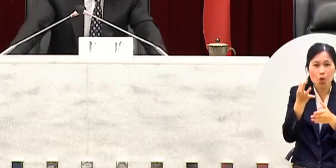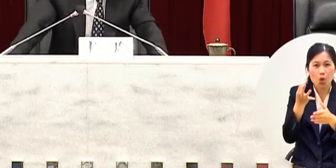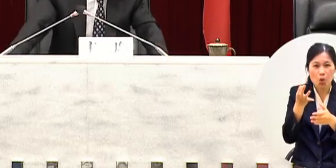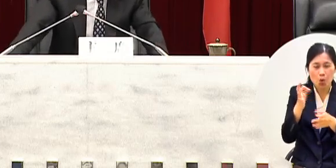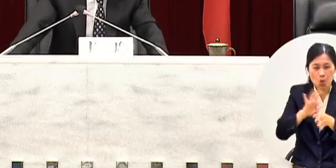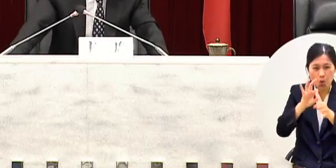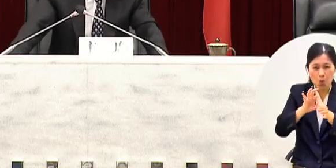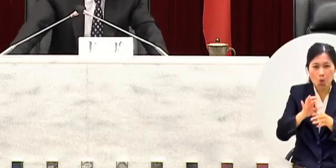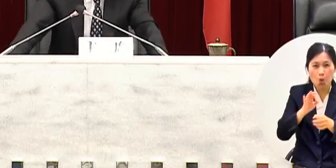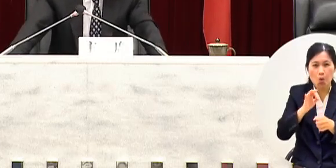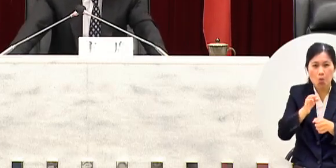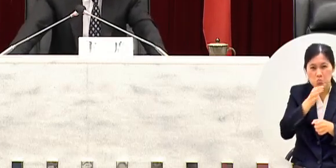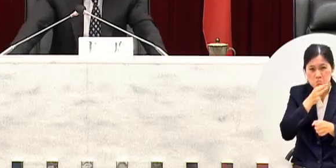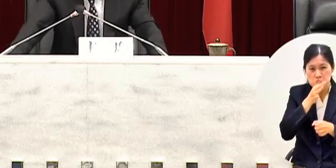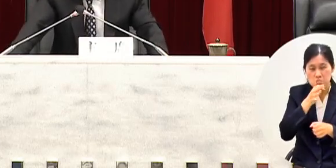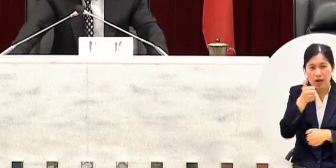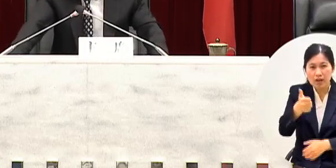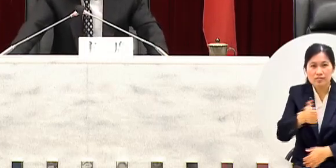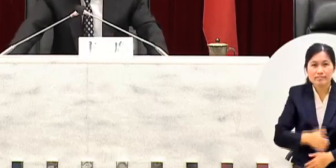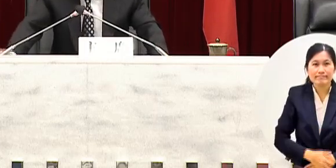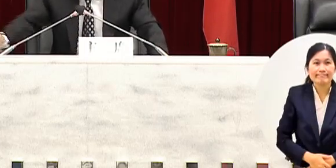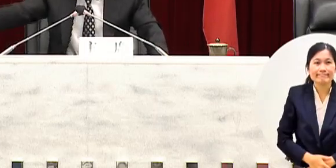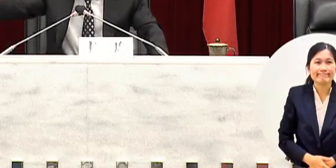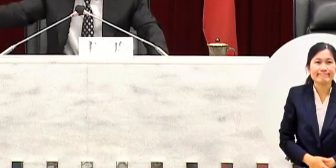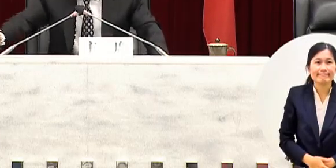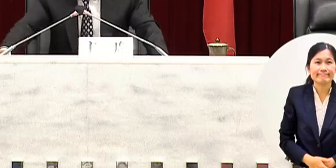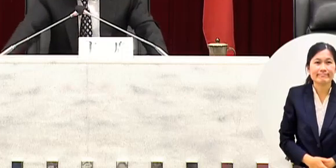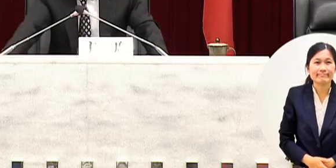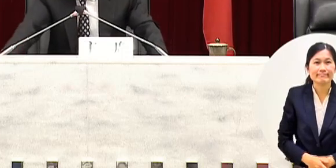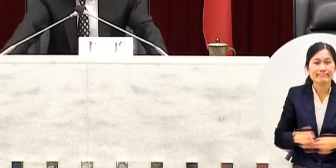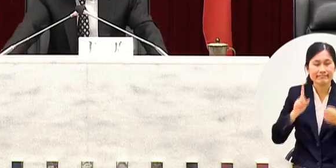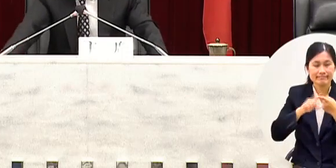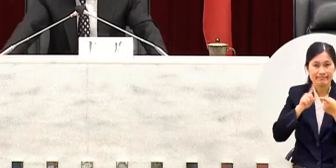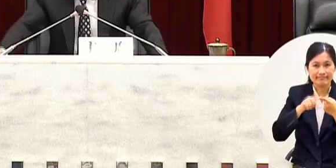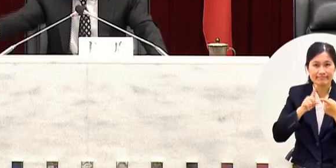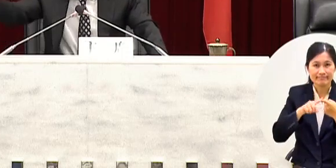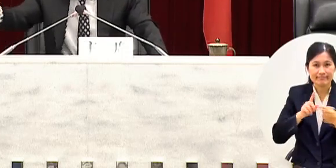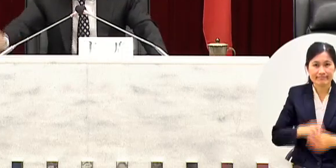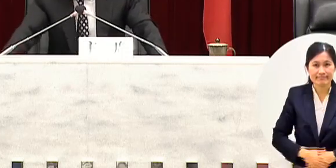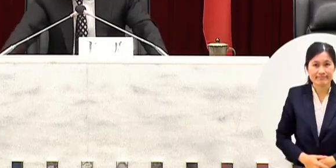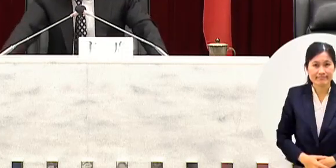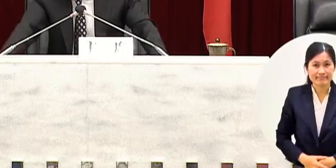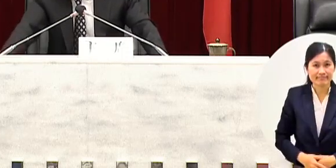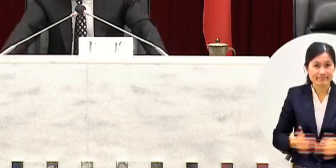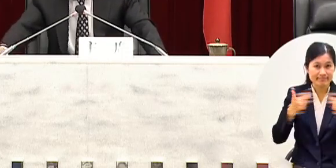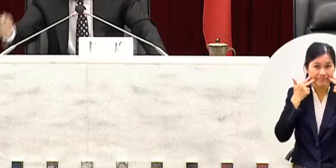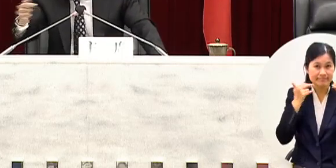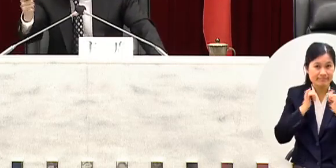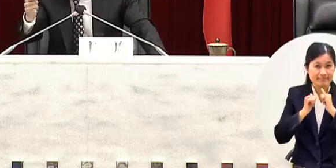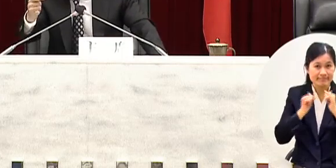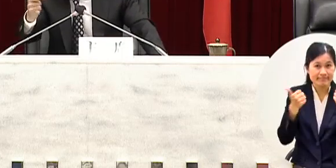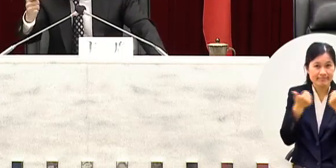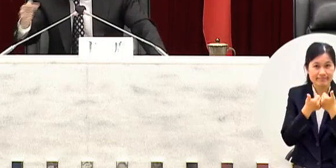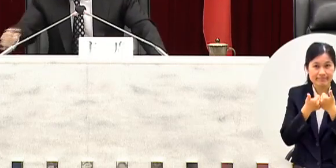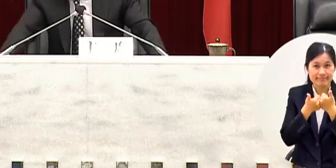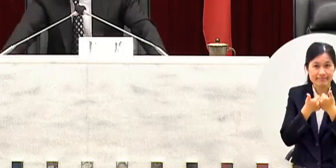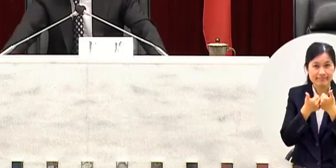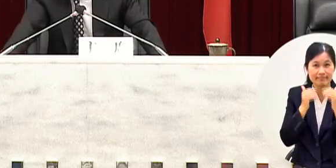乡是也是我们的同胞了，啊，他们比较弱势了， 就是说原住民的政